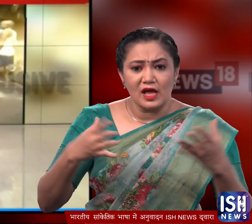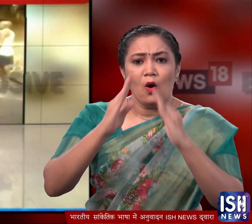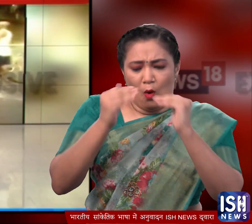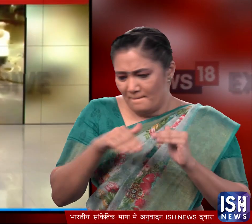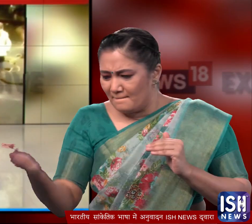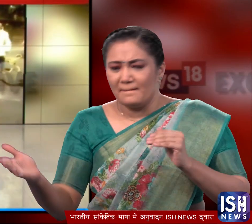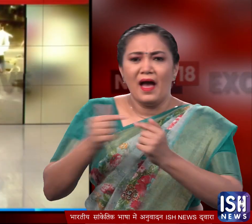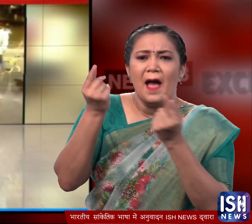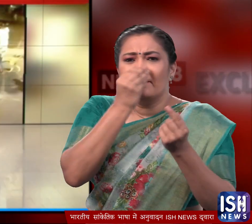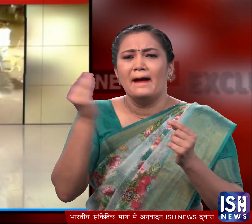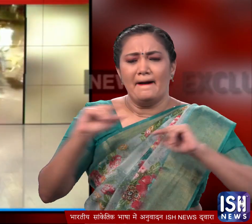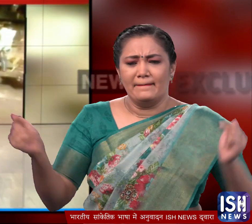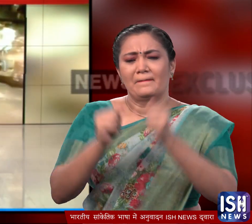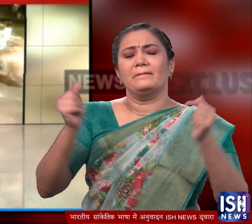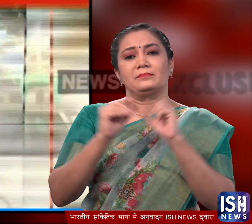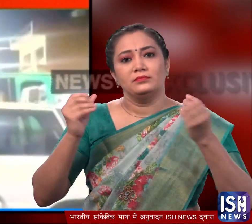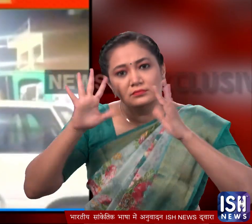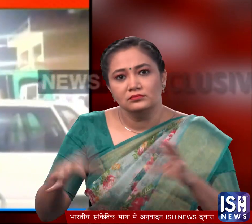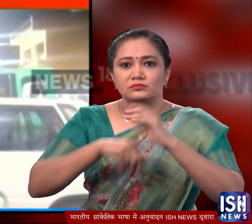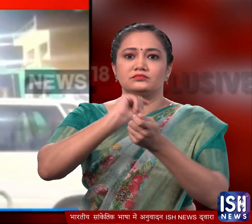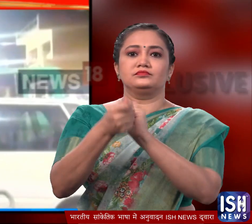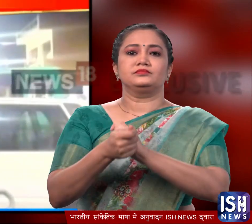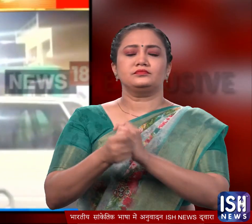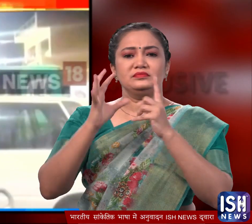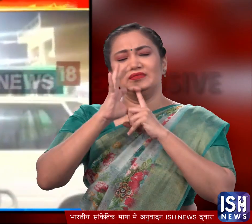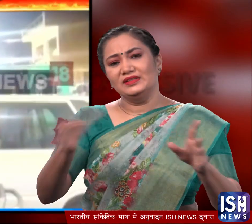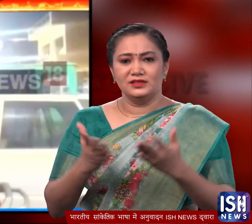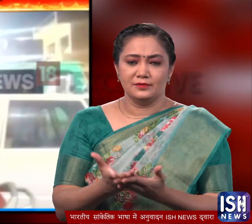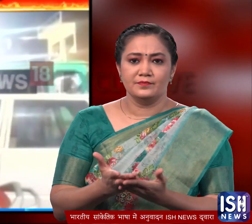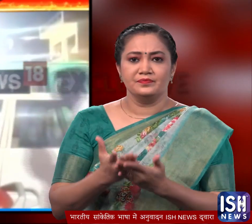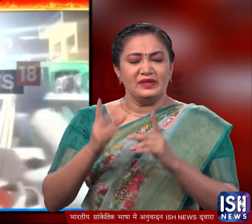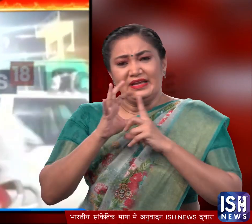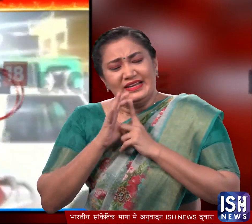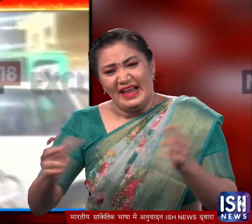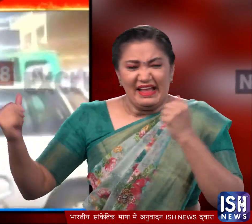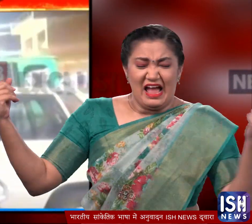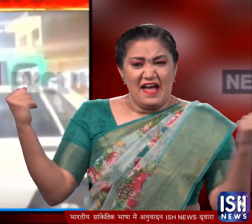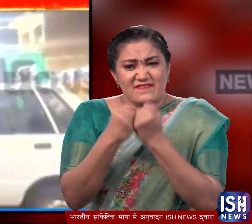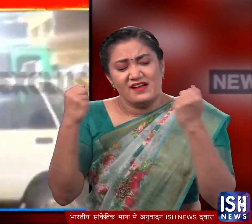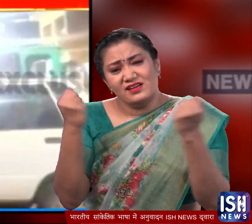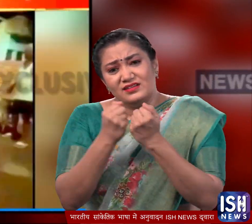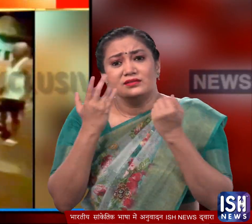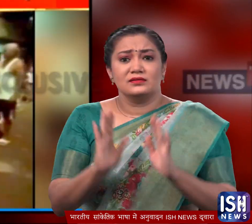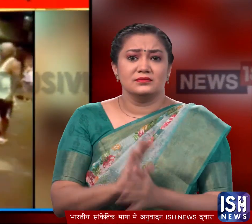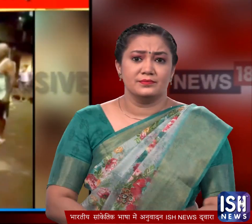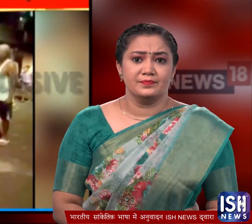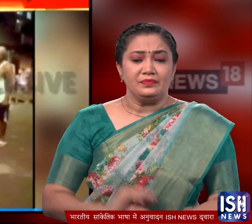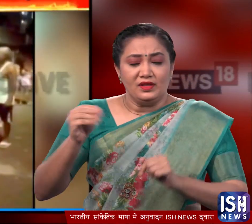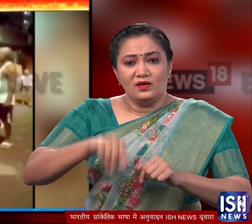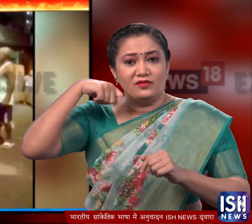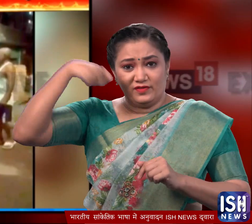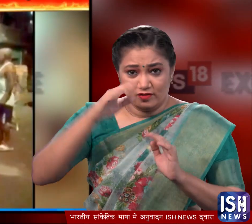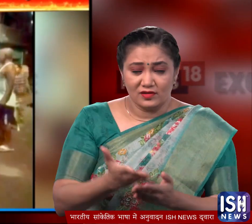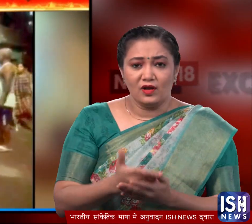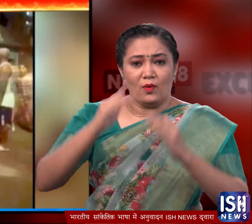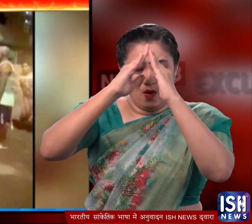2 पड़ोसियों के बीच मामूली विवाद से हुई, जो इतनी बढ़ गई कि वो एक दूसरे की जान के दुश्मन बन बैठे। सामने आई एक